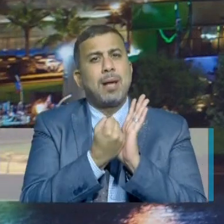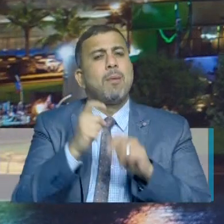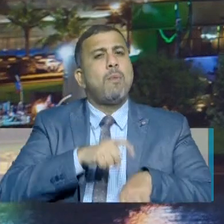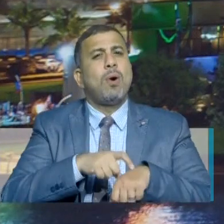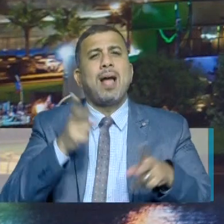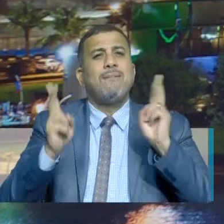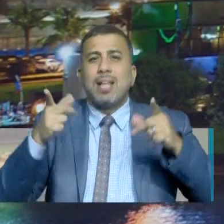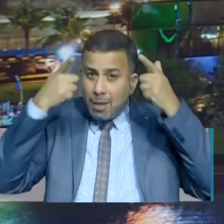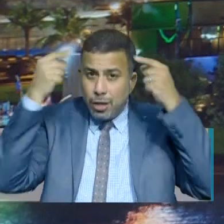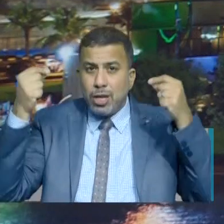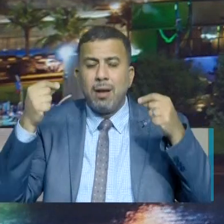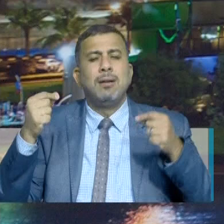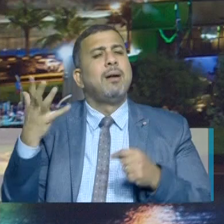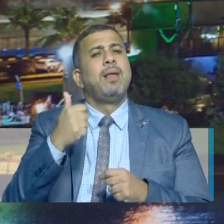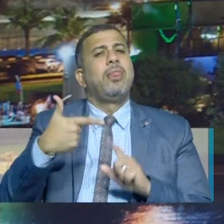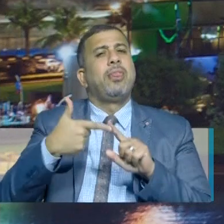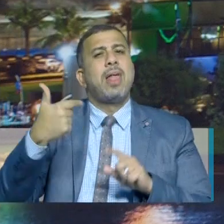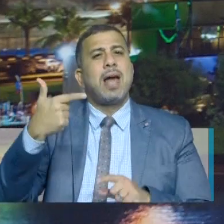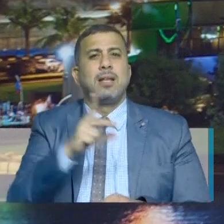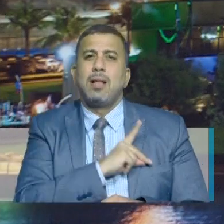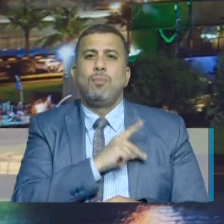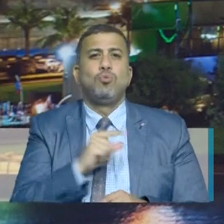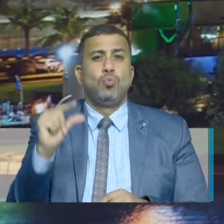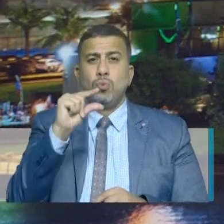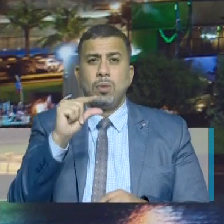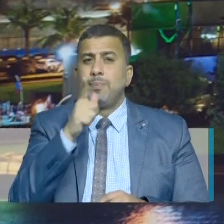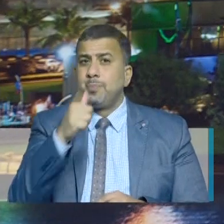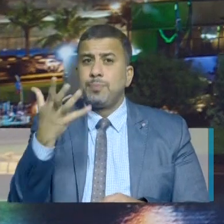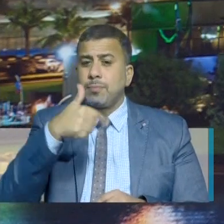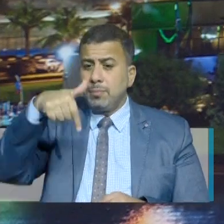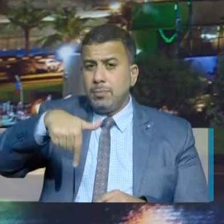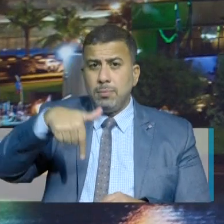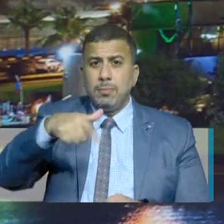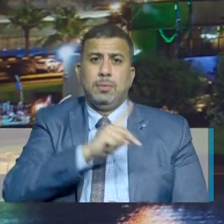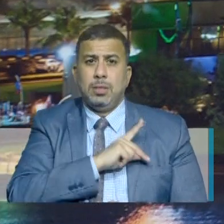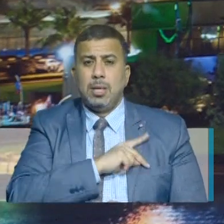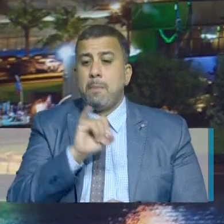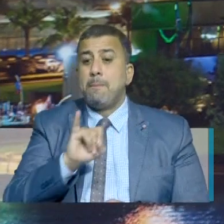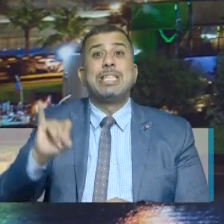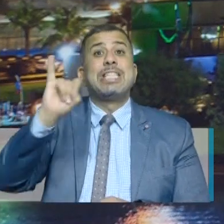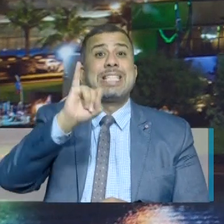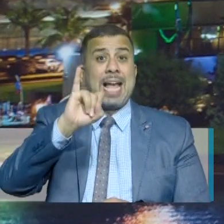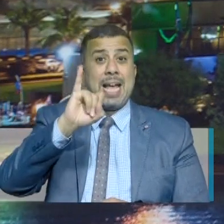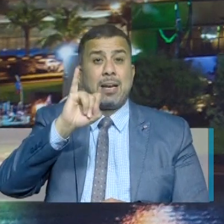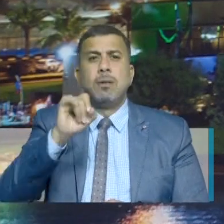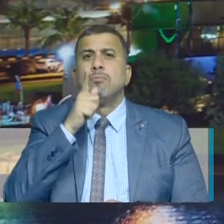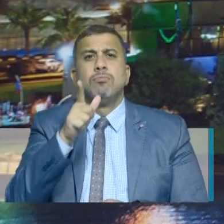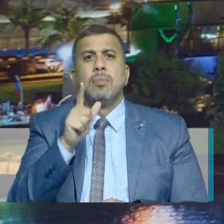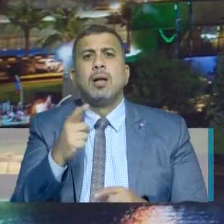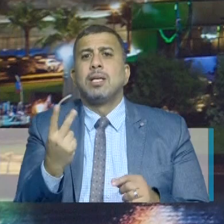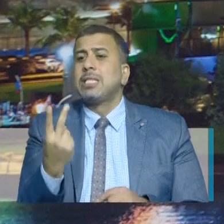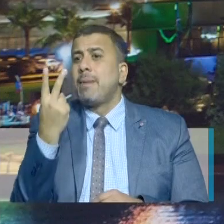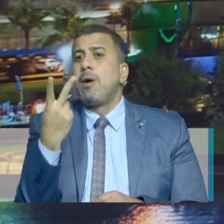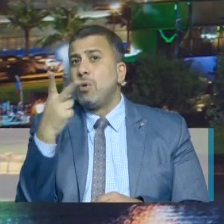اعتماد موعد حفل تخريج الفوج الثاني من طلبه الدكتوراه والفوج السادس من طلبه الماجستير وذلك في